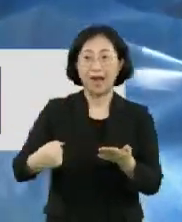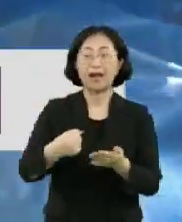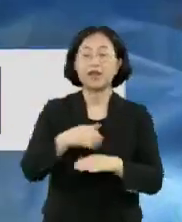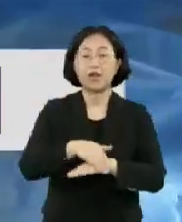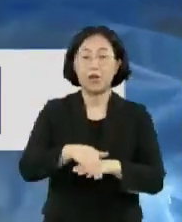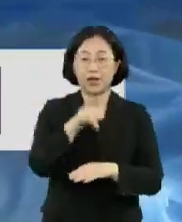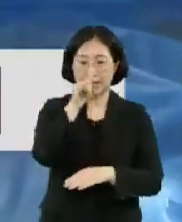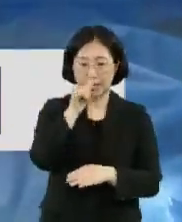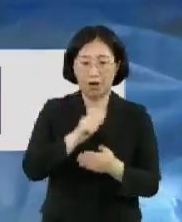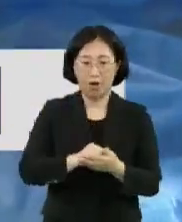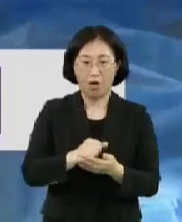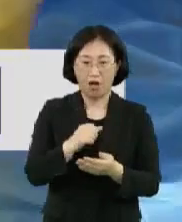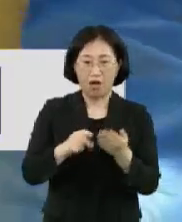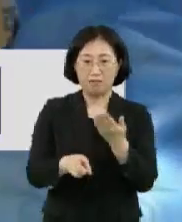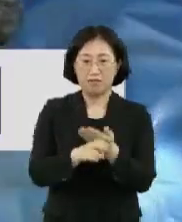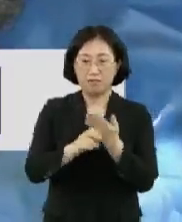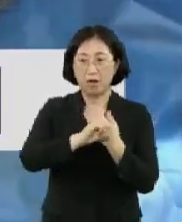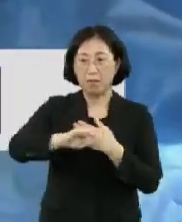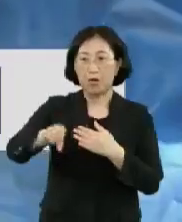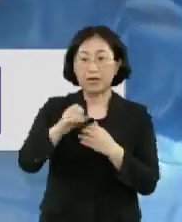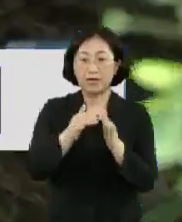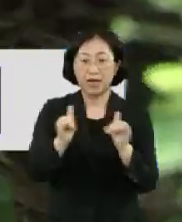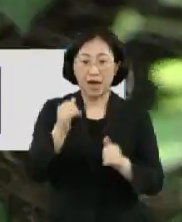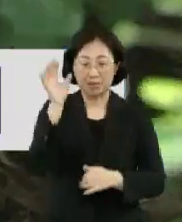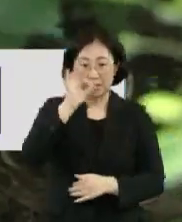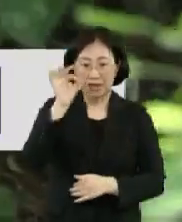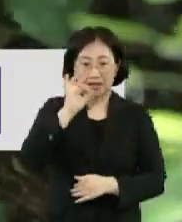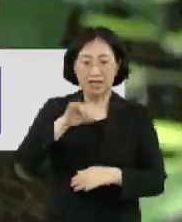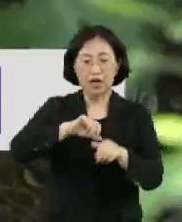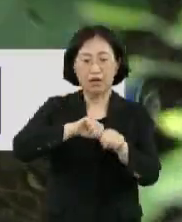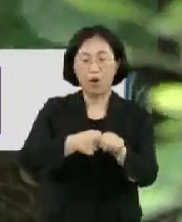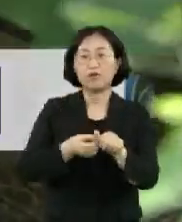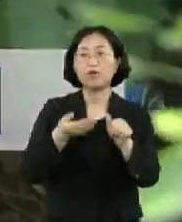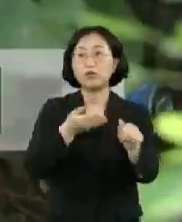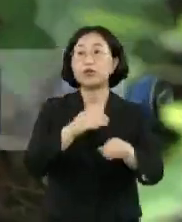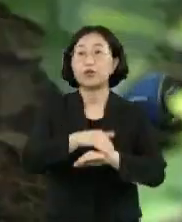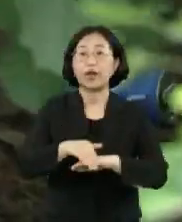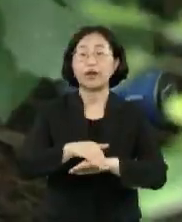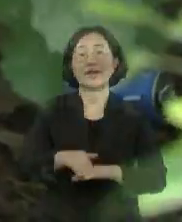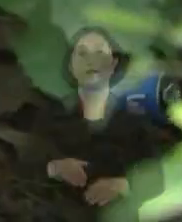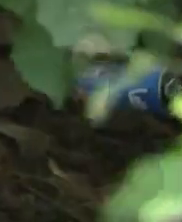이와 함께 쓰레기 불법 투기 행위자를 파악해 행정사법 조치할 계획입니다.